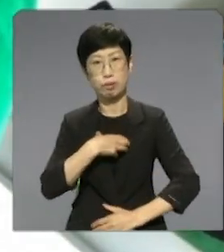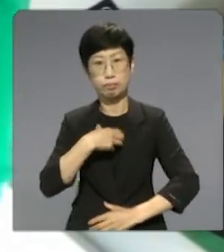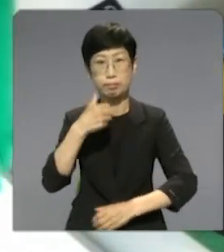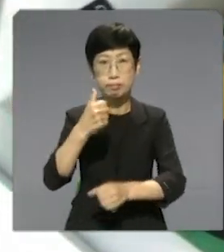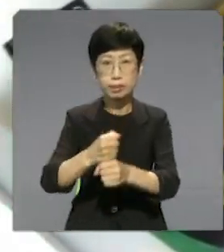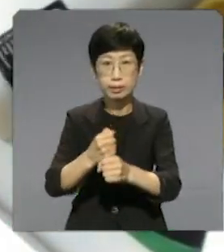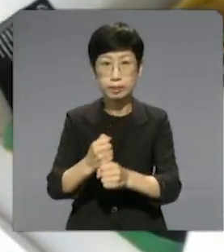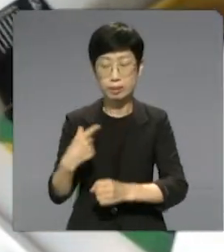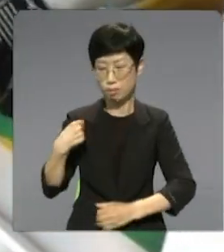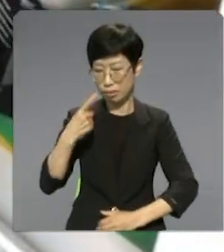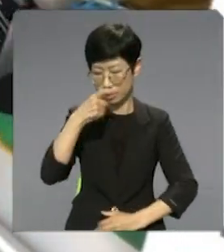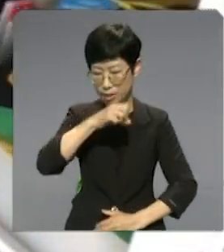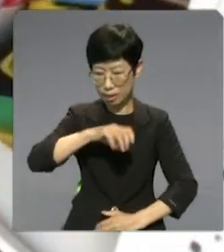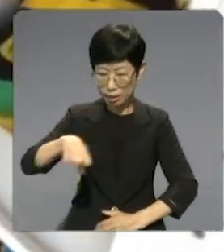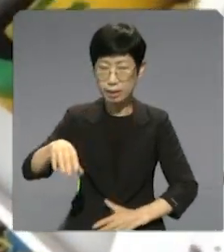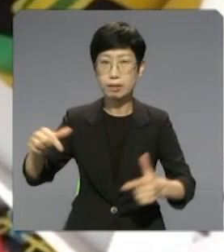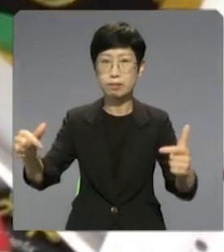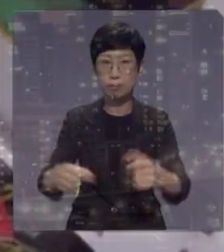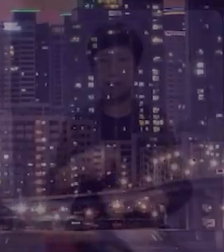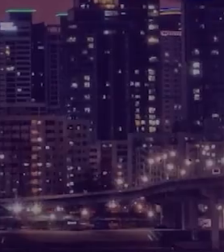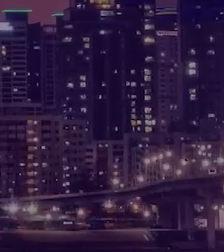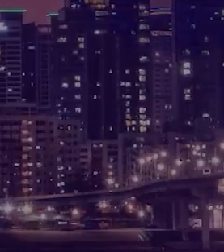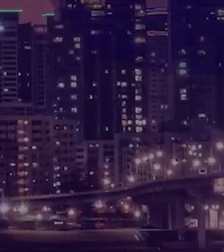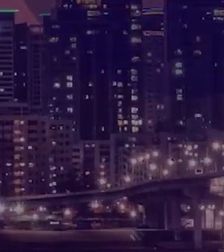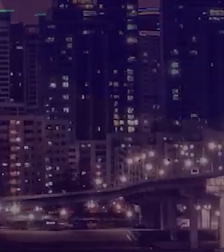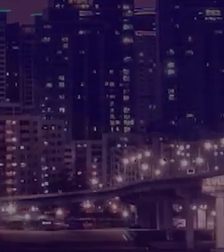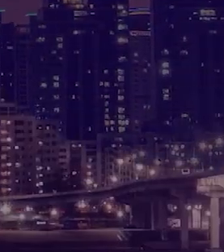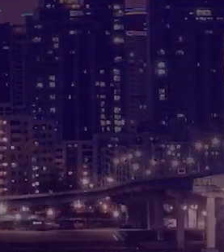의류 쓰레기까지 줄여주는 효과가 있다네요